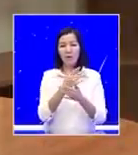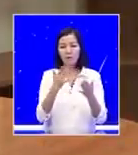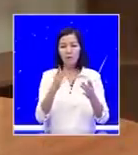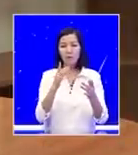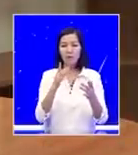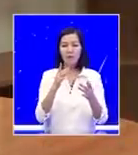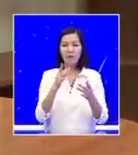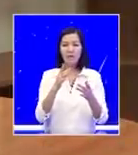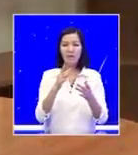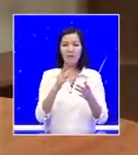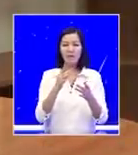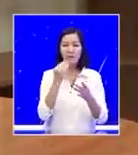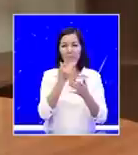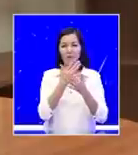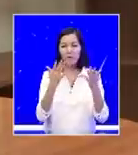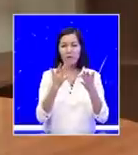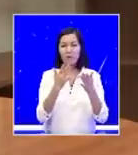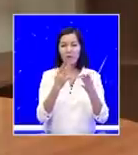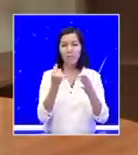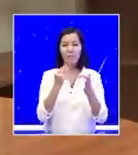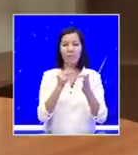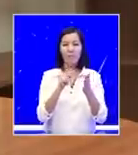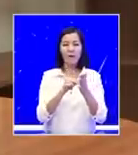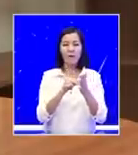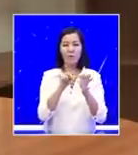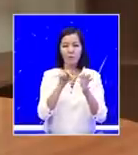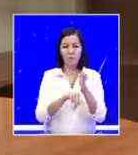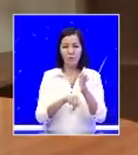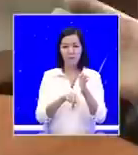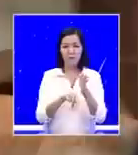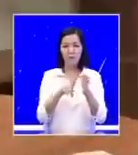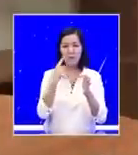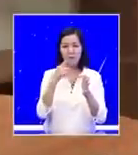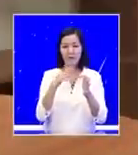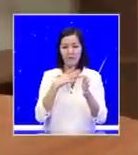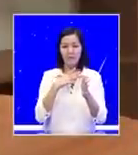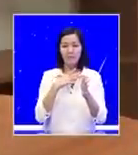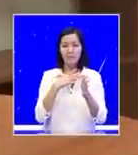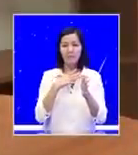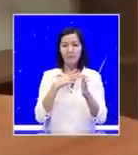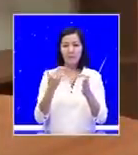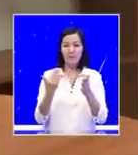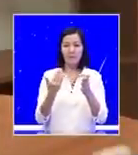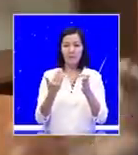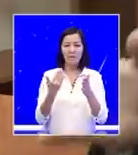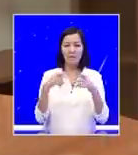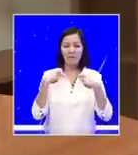кездесу болды. Бағаларын бәрін түгел, шектеулерін төмендеткен барлығын түгел өздері айтты. Өздерін жаңа өнімдерін сату,